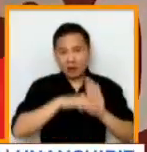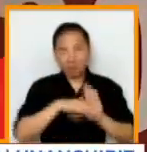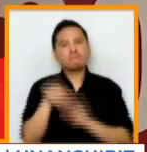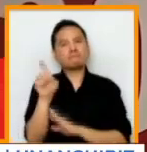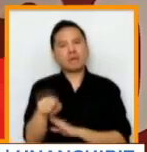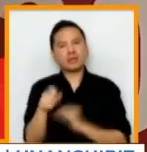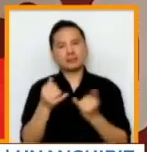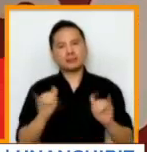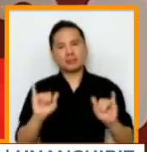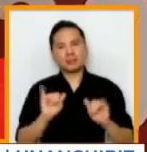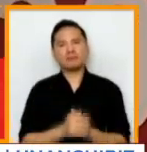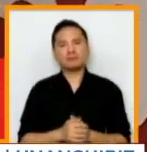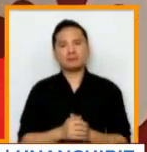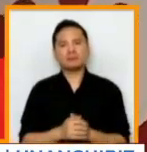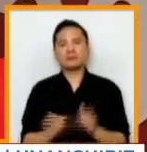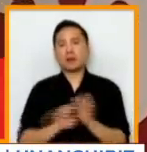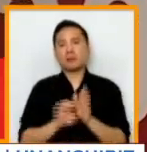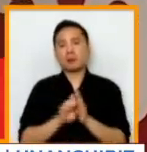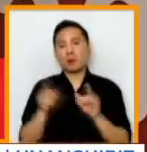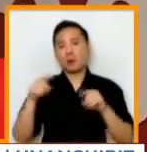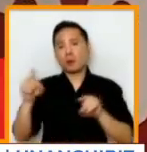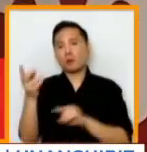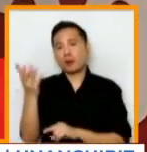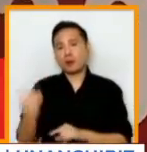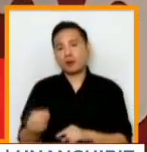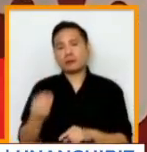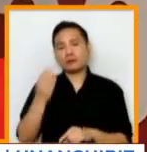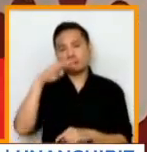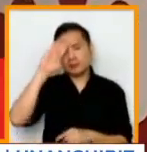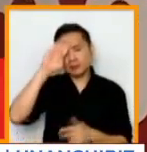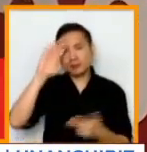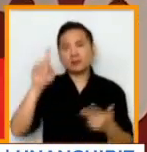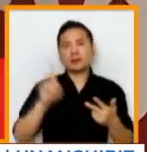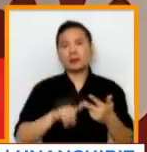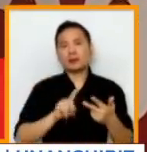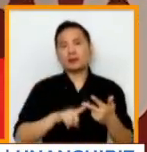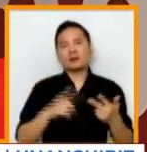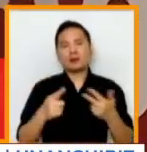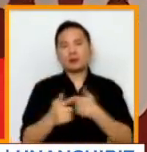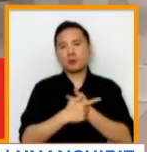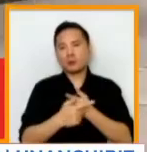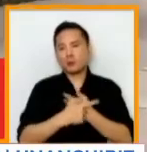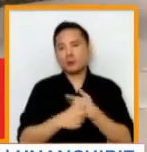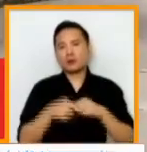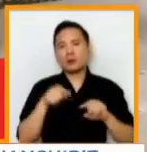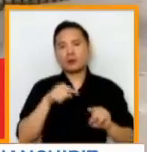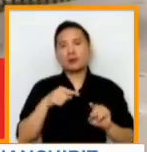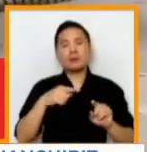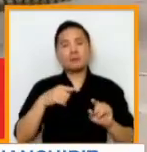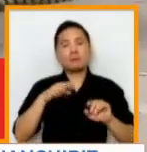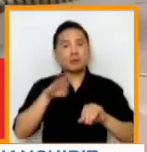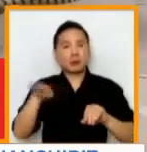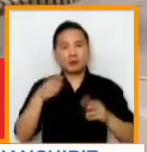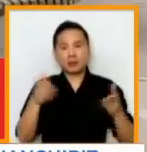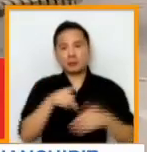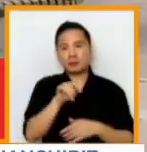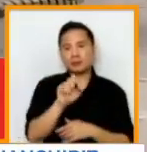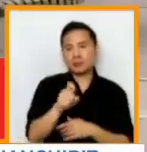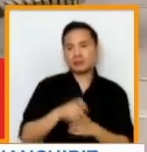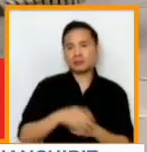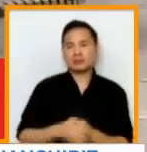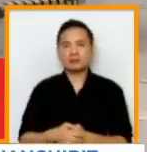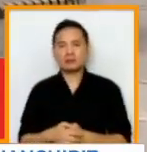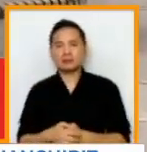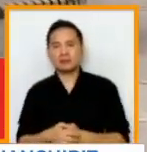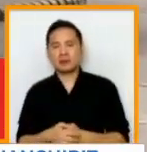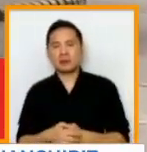pauwi ng Batangas, Cavite, Laguna at Bicol Region ang narito sa PITEX. Gate 1 ang Bicol Trips, bukas ang